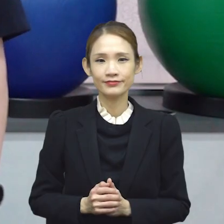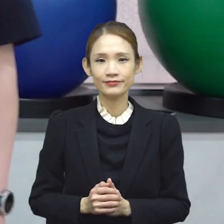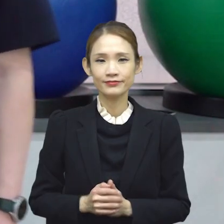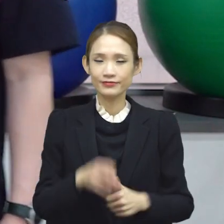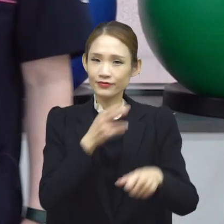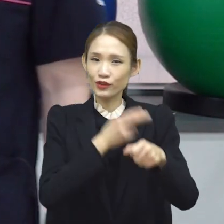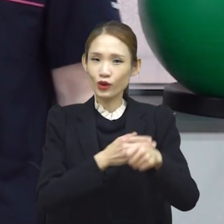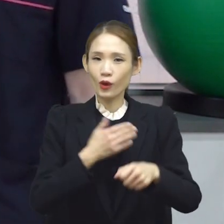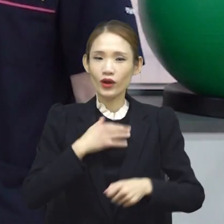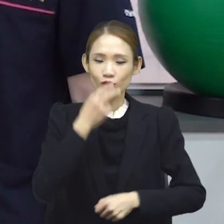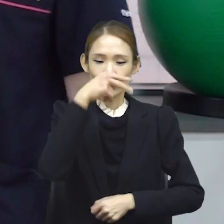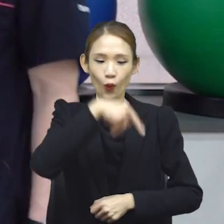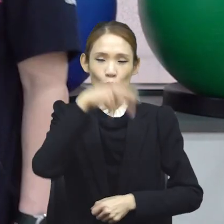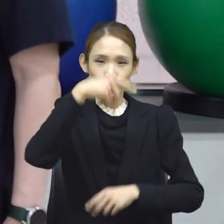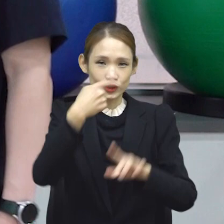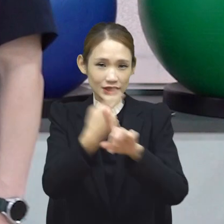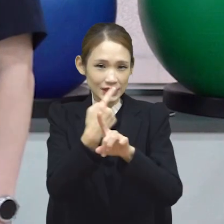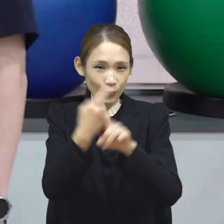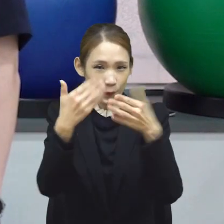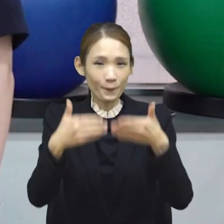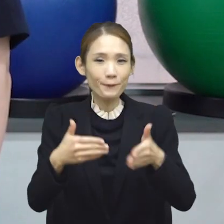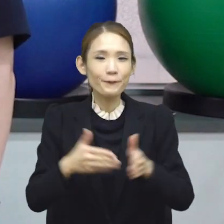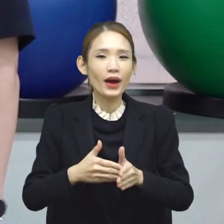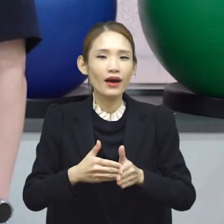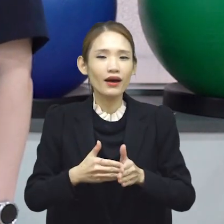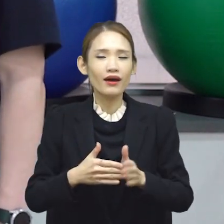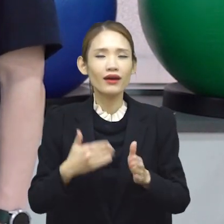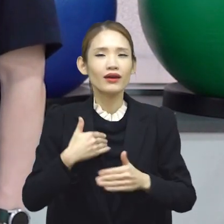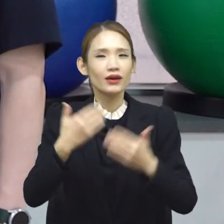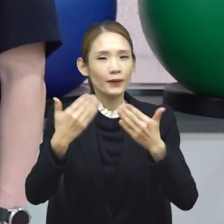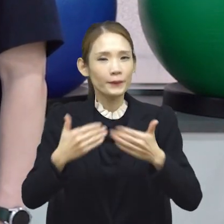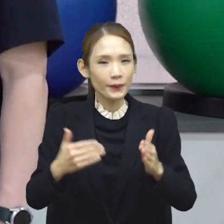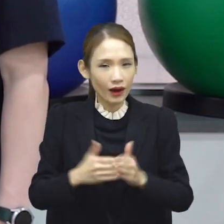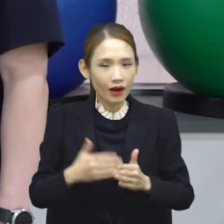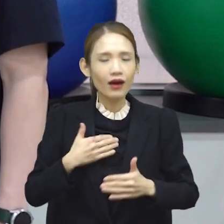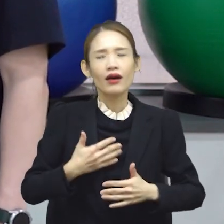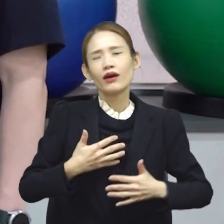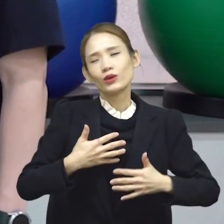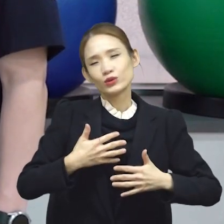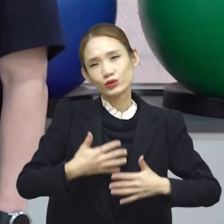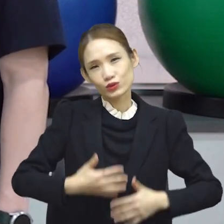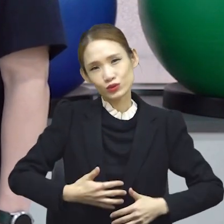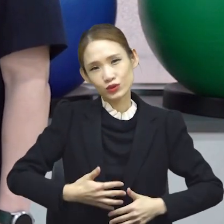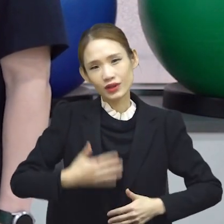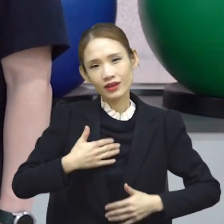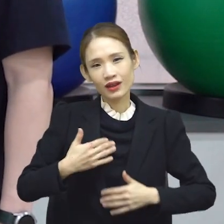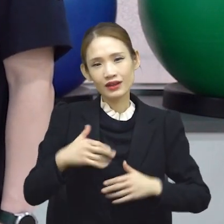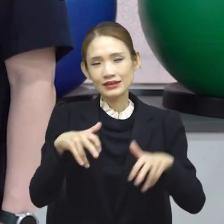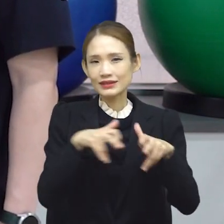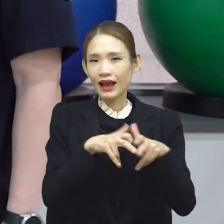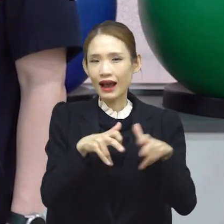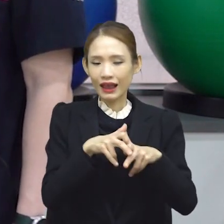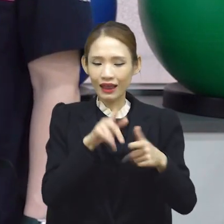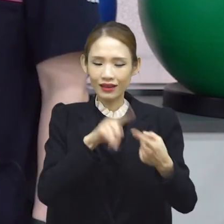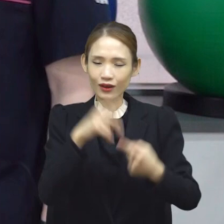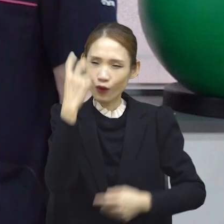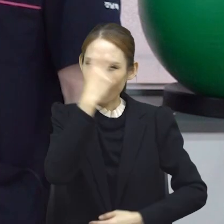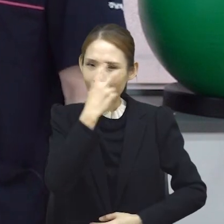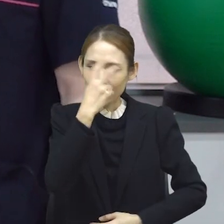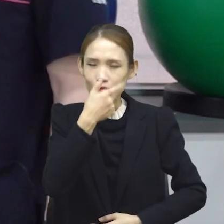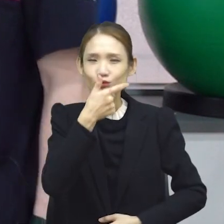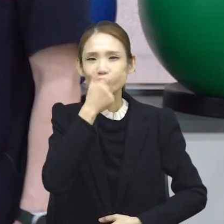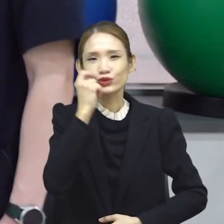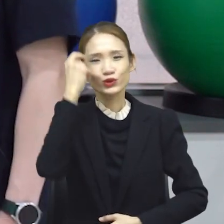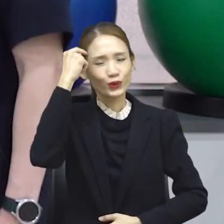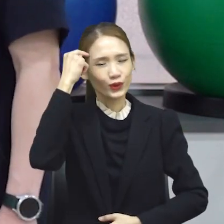네, 선생님, 저희가 도수 치료 받아봤어요. 제 도수 치료 받아보면서, 아, 내가 좀 약해지긴 약해졌구나. 나의 장애를 좀 관리하지 않았다. 이런 생각이